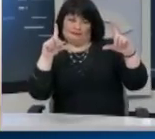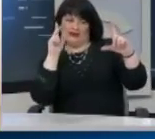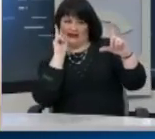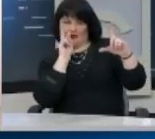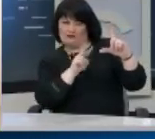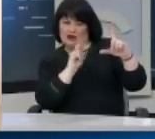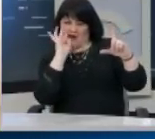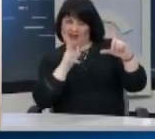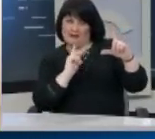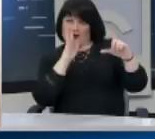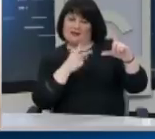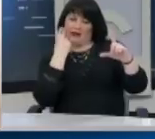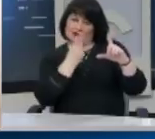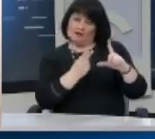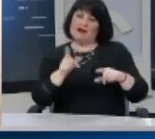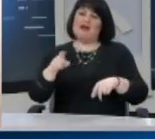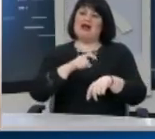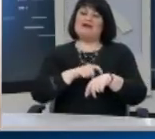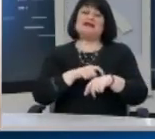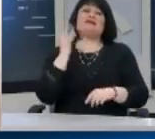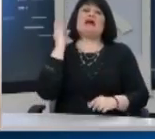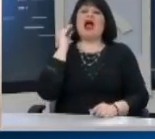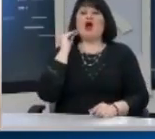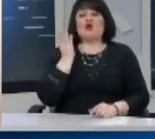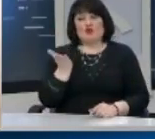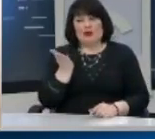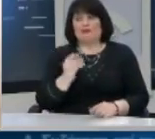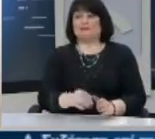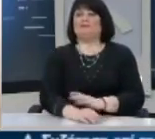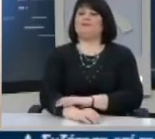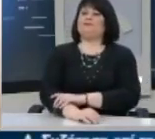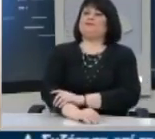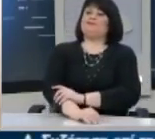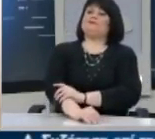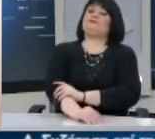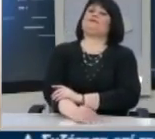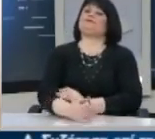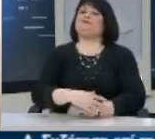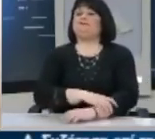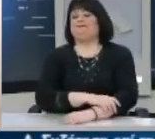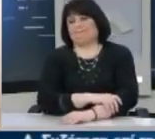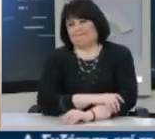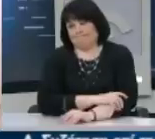κάθε στιγμή και αυτή τη στιγμή μας ακούει αυτή τη